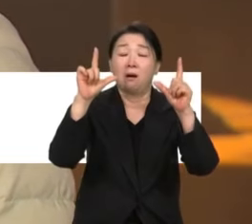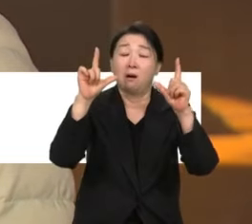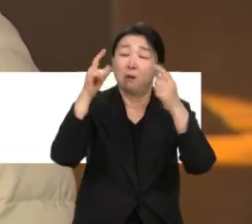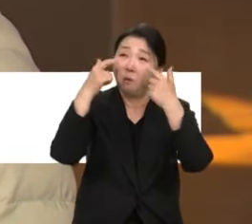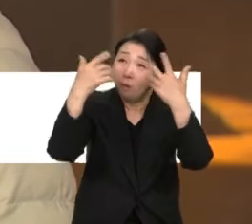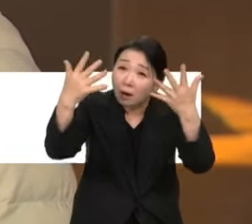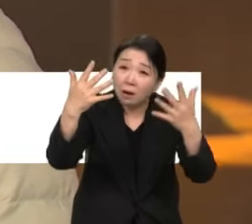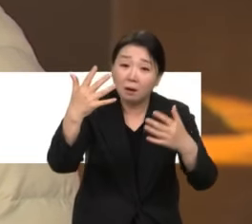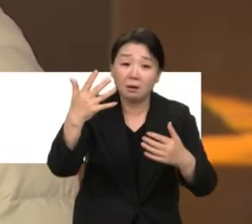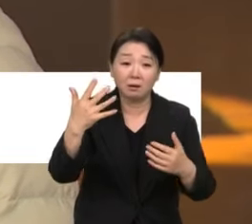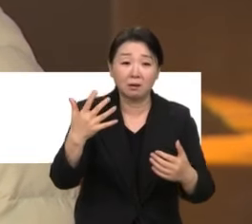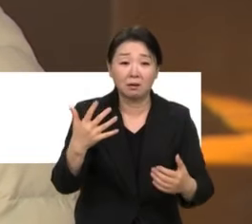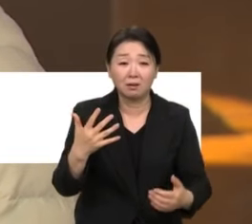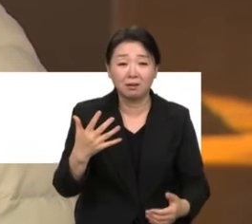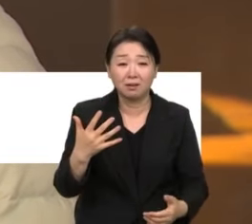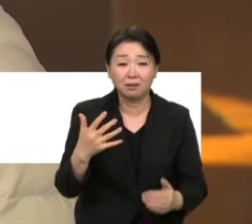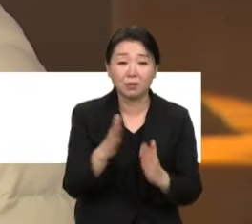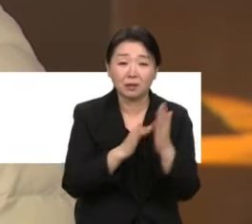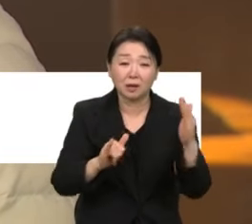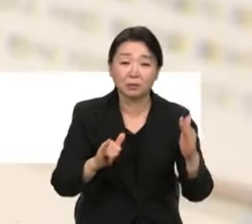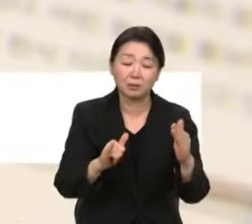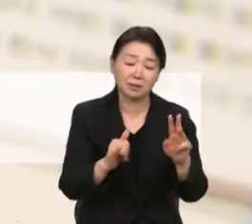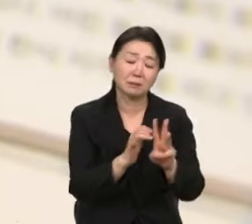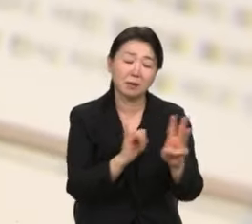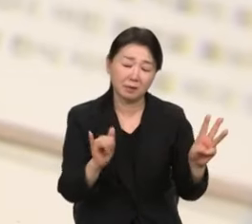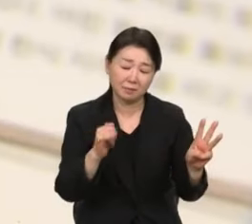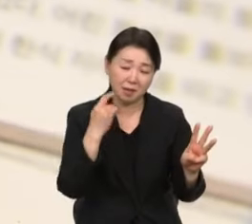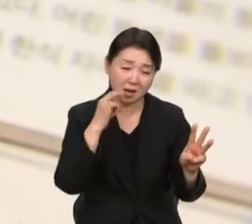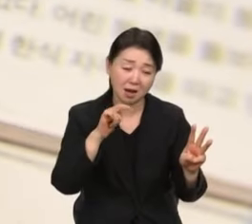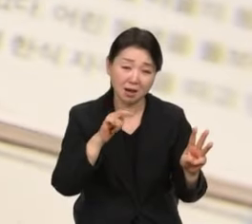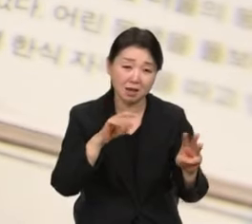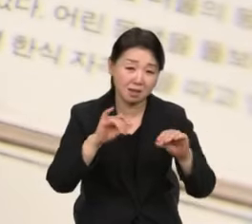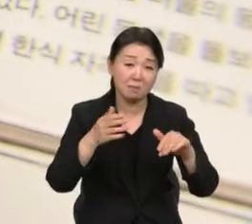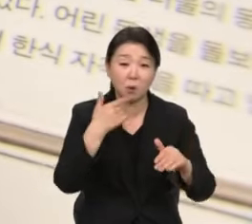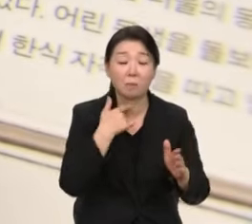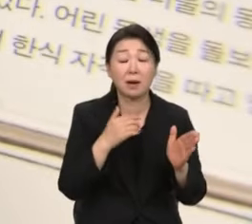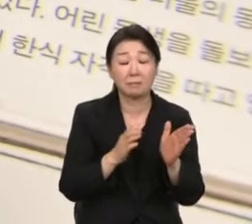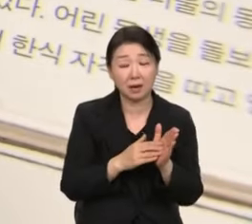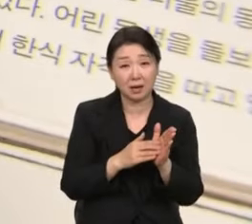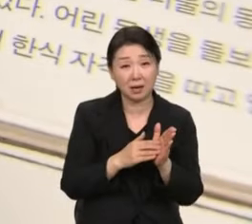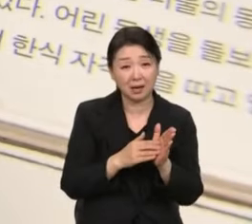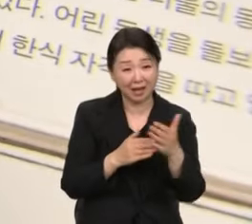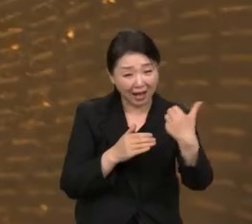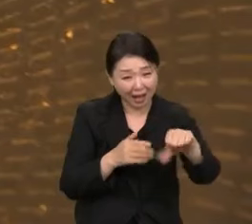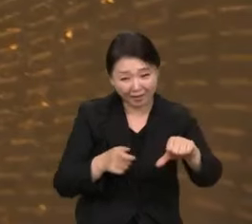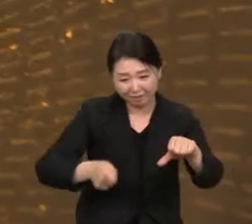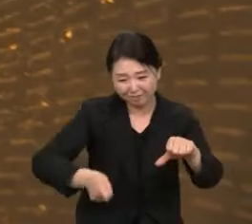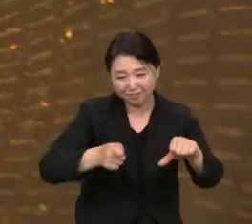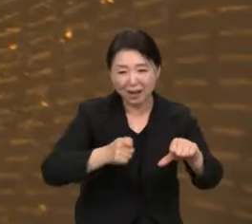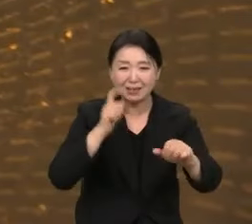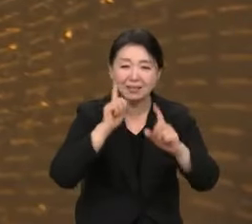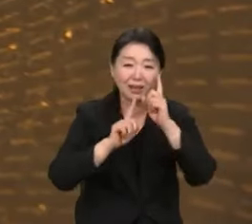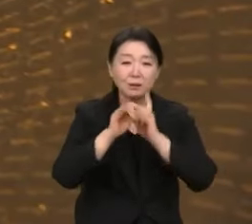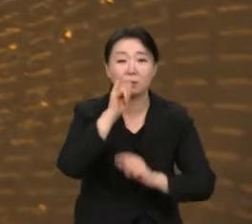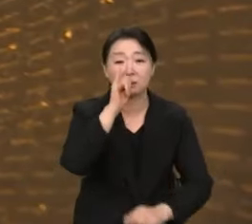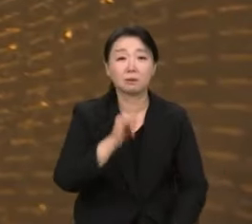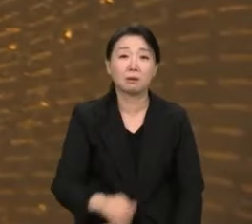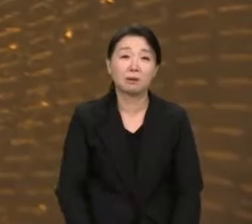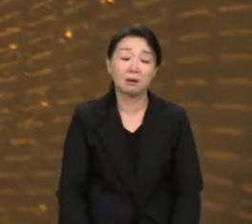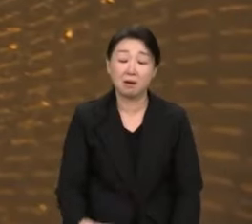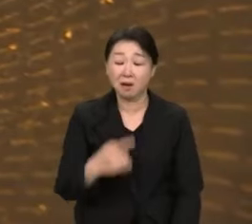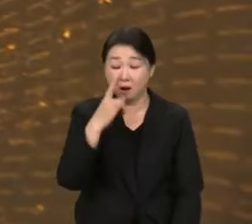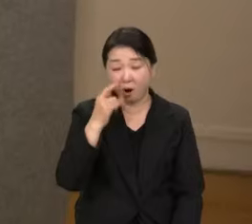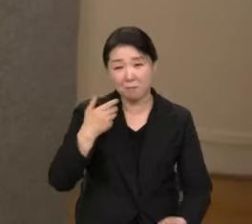세 명이 앉아갖고 칼에 밥을 먹었어요. 태민이가 쓰던 프라이팬에는 흠집이 가득합니다. 바쁜